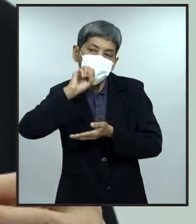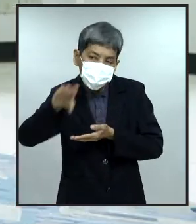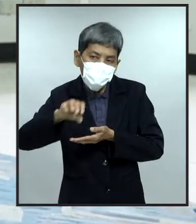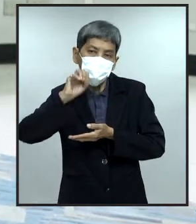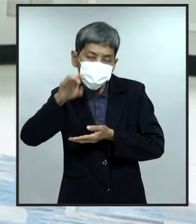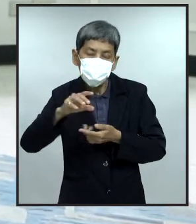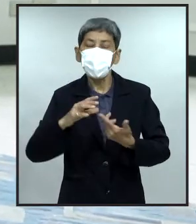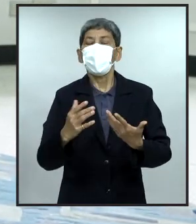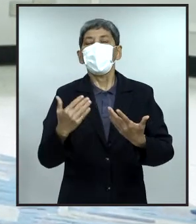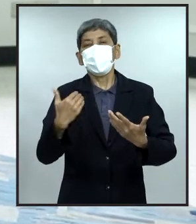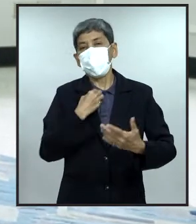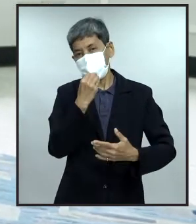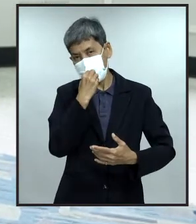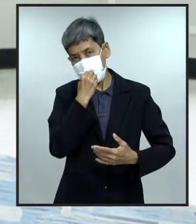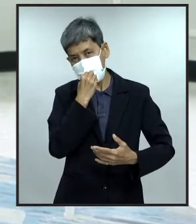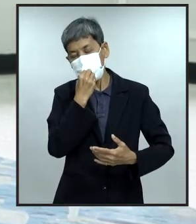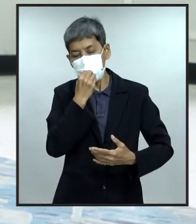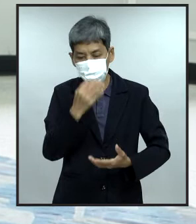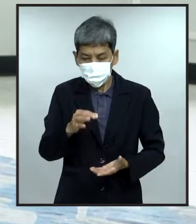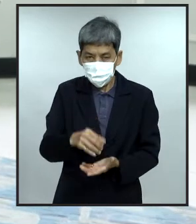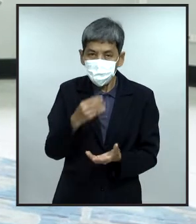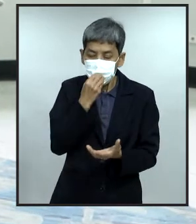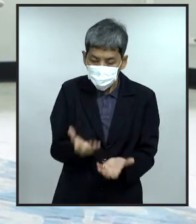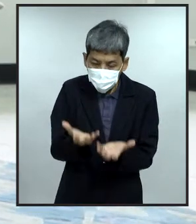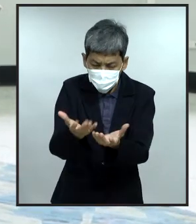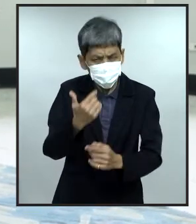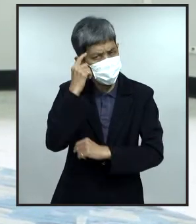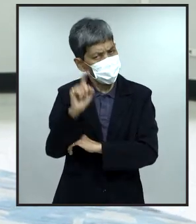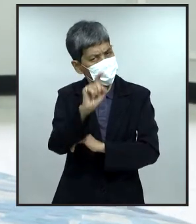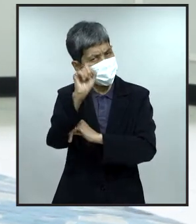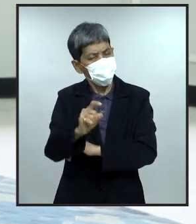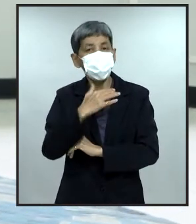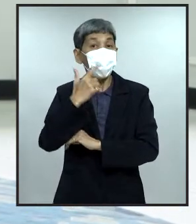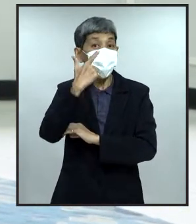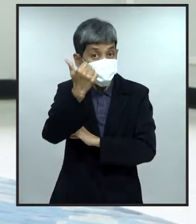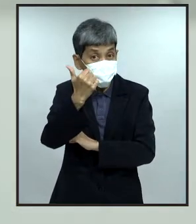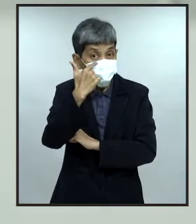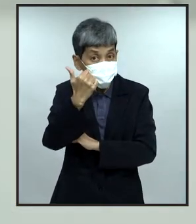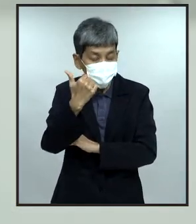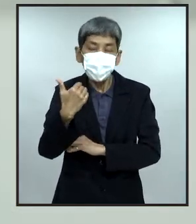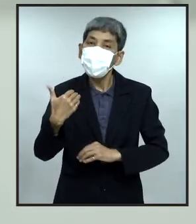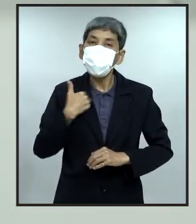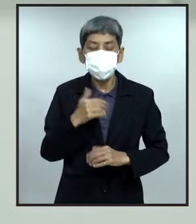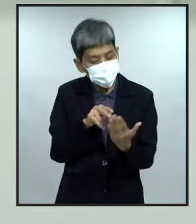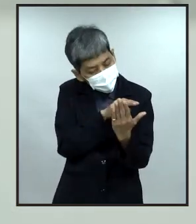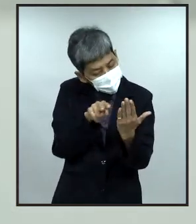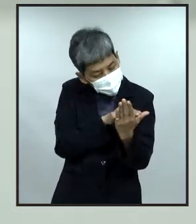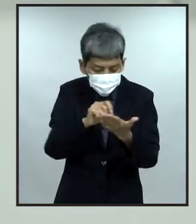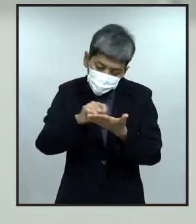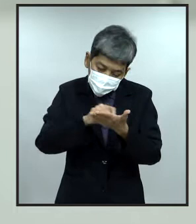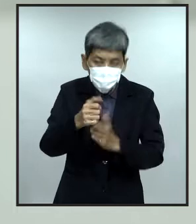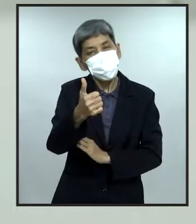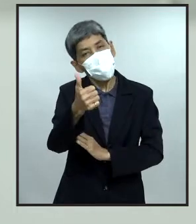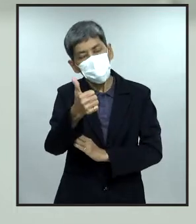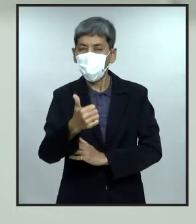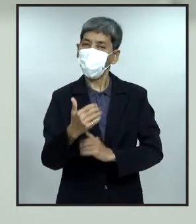ก็มีอาหารเอาเข้าไปให้ นั่นแหละผมก็เลยสงสัยว่าคือถ้าเป็นคนปกติเขาอาจจะอ่านหรืออาจจะเขียนอะไรได้ปกติ